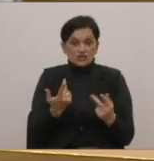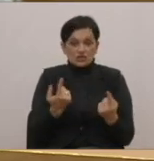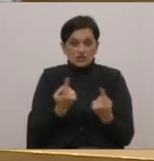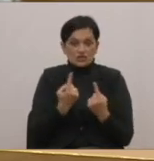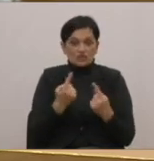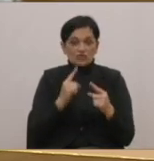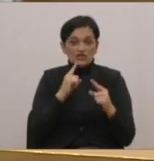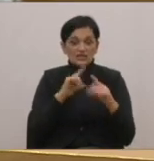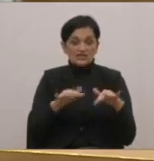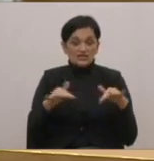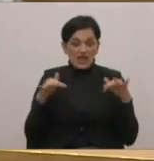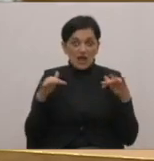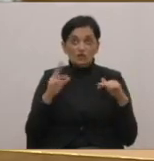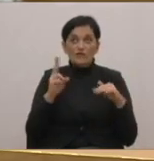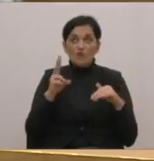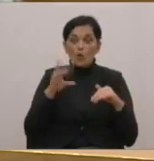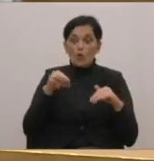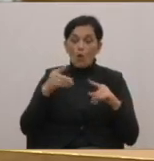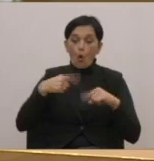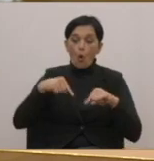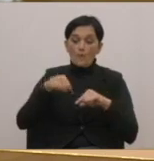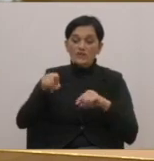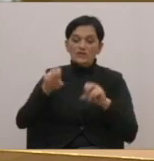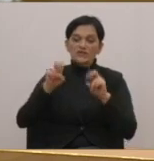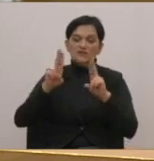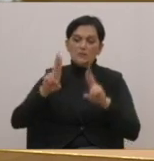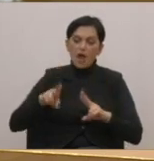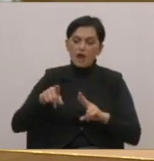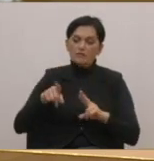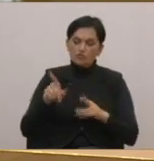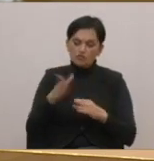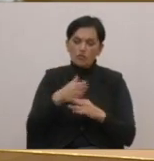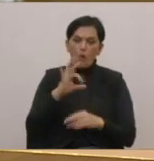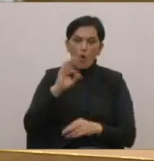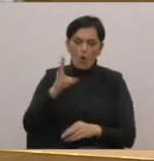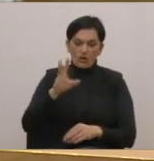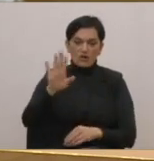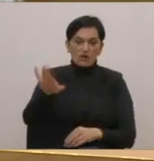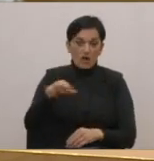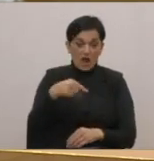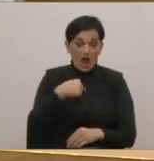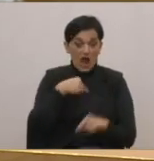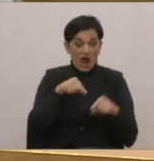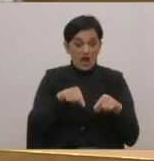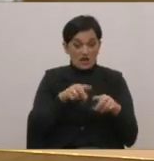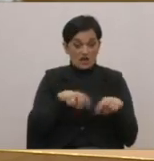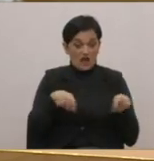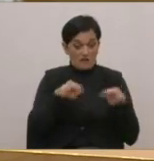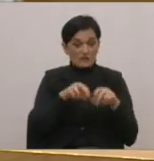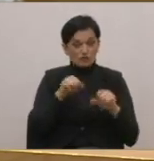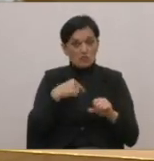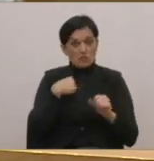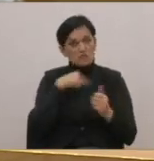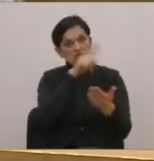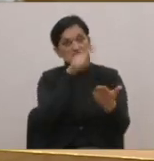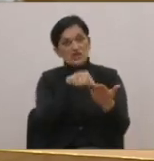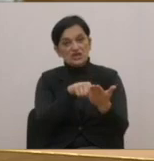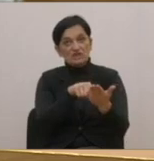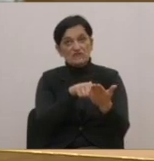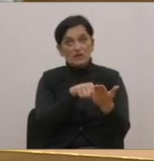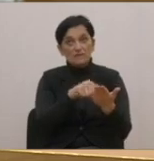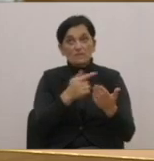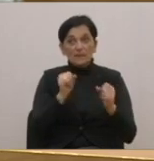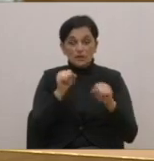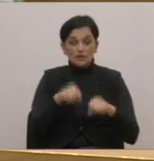sesia zigan hilus. Vila, comitetul de specializare, bă, vila, sva ska, arceven, ok, ga, ok, magram, ga, ne hilata, mă șemle, kitho, ga, miște. E ha, bravo, ce